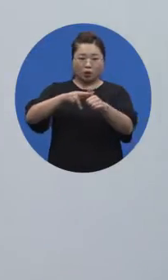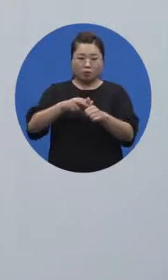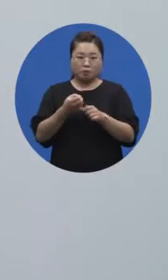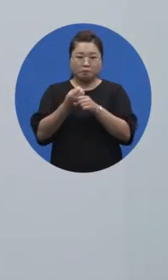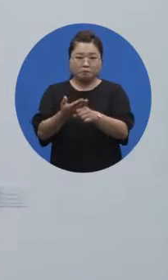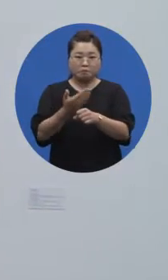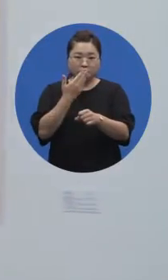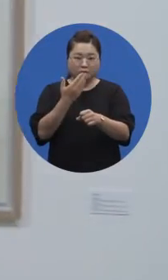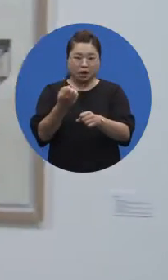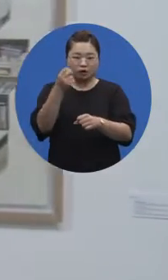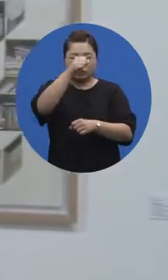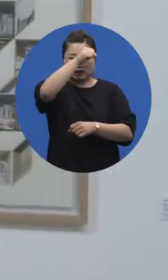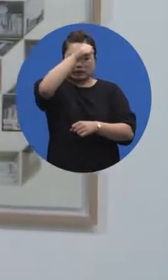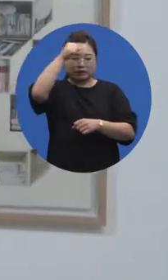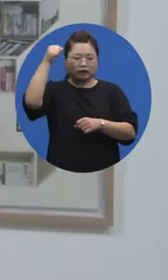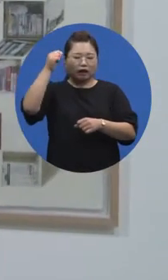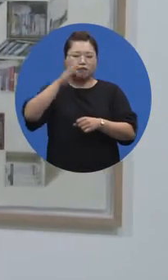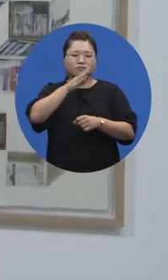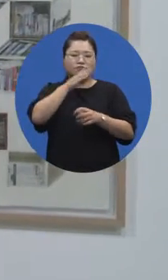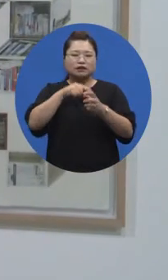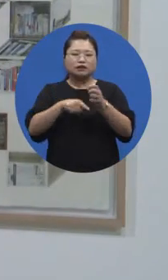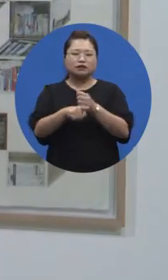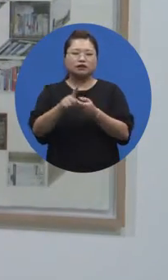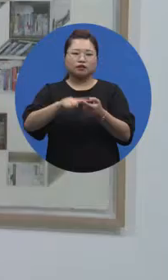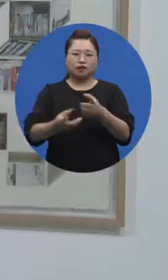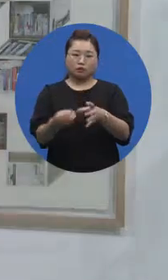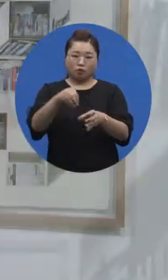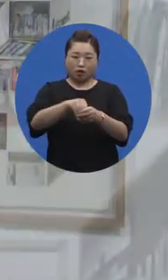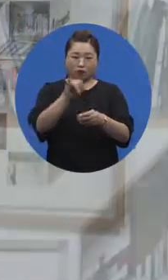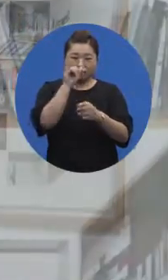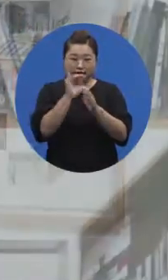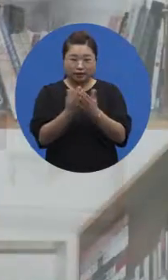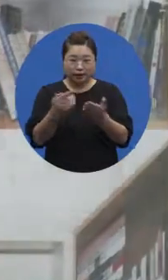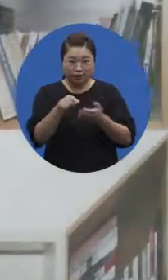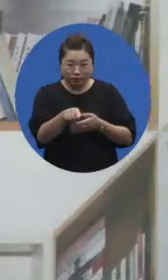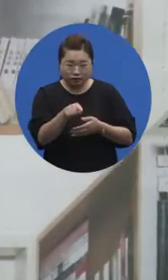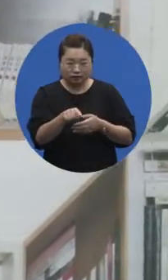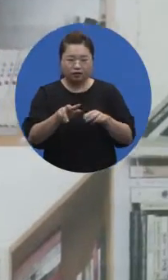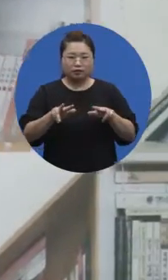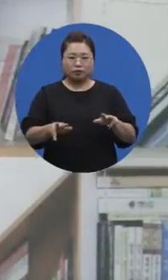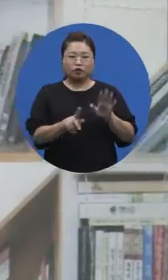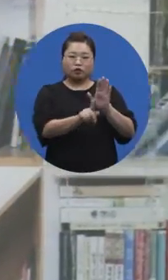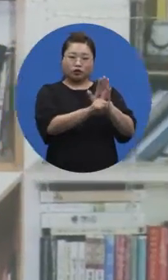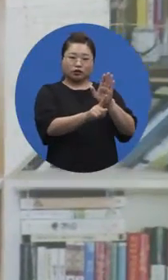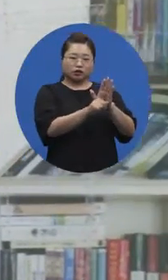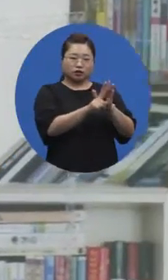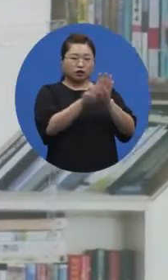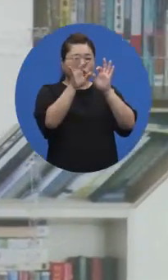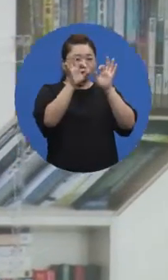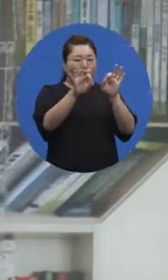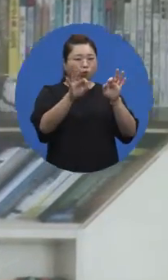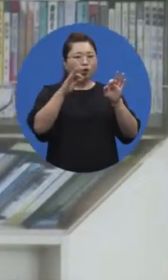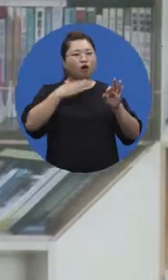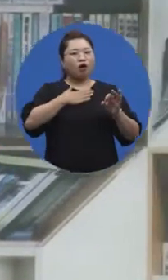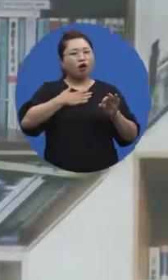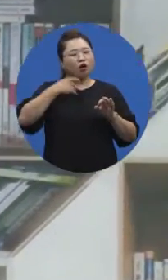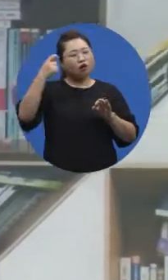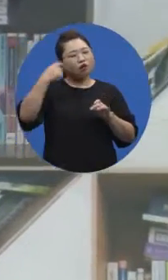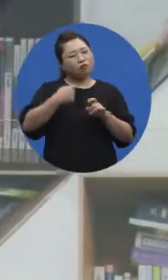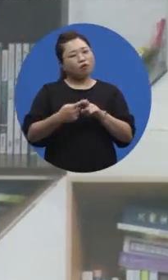정보를 전달하고 인생의 진리를 담았던 책은 이번 전시에서 감상의 대상으로